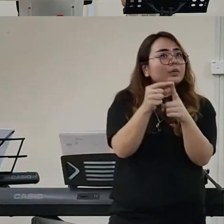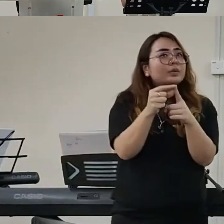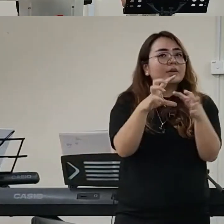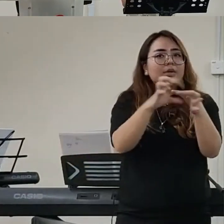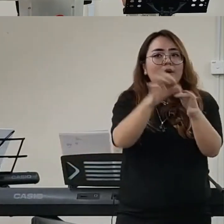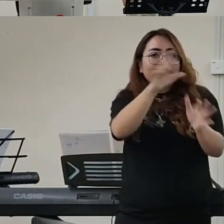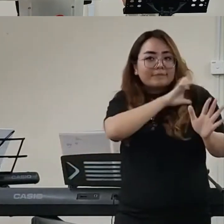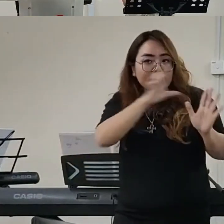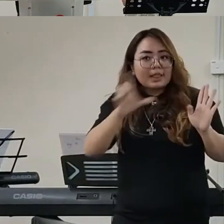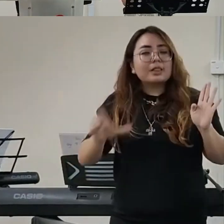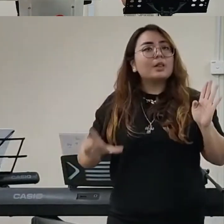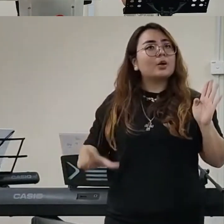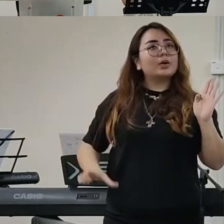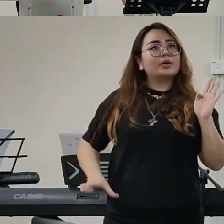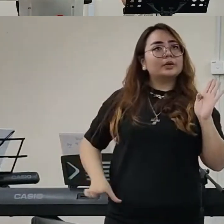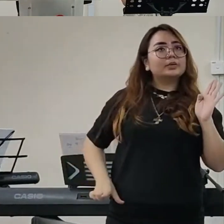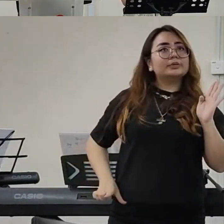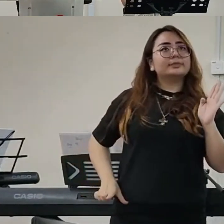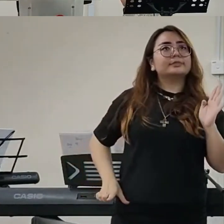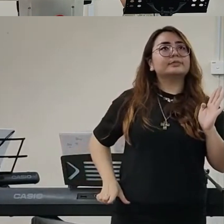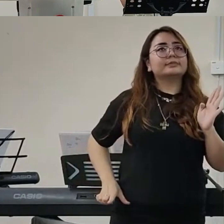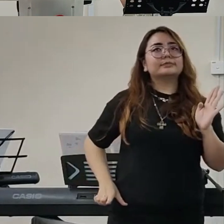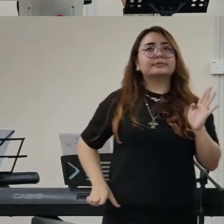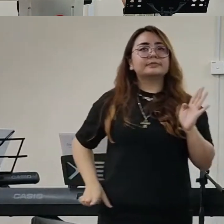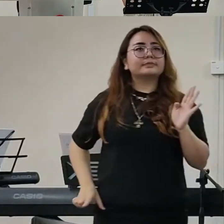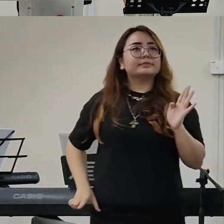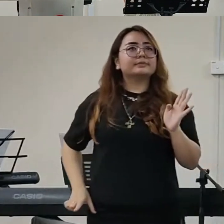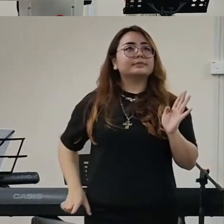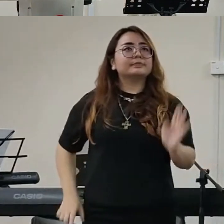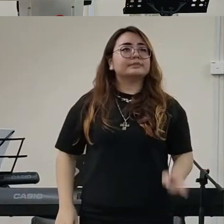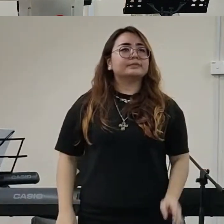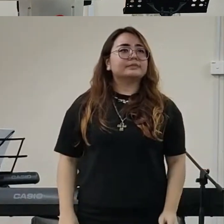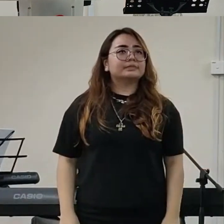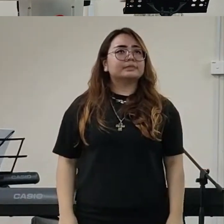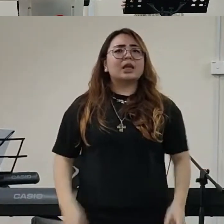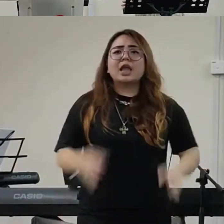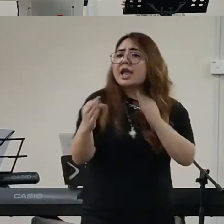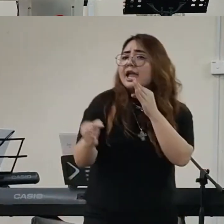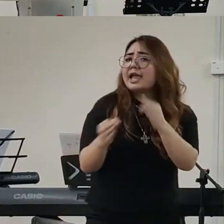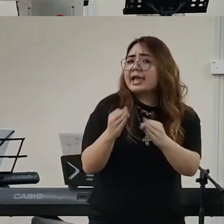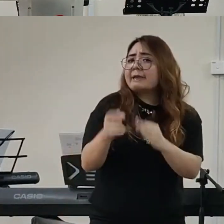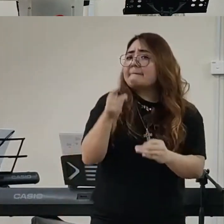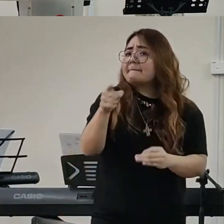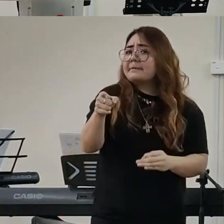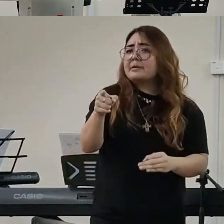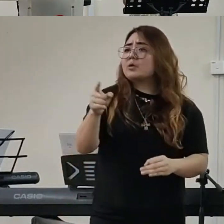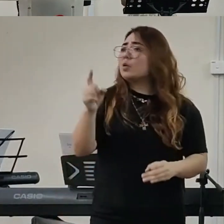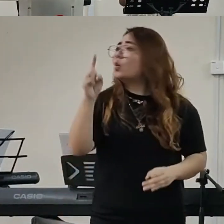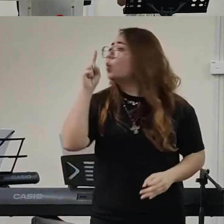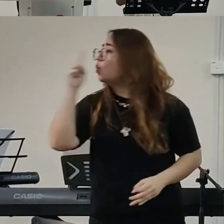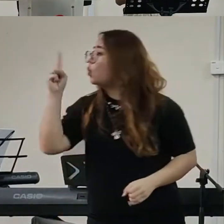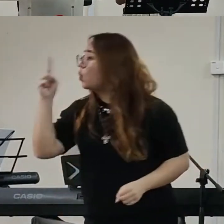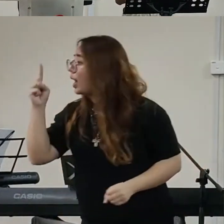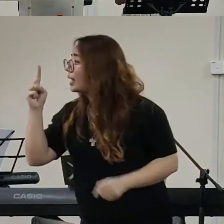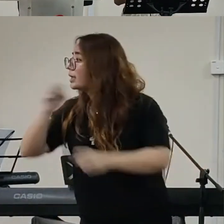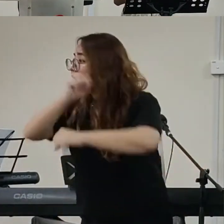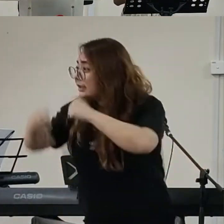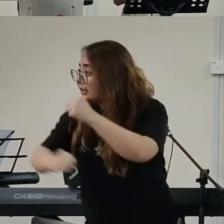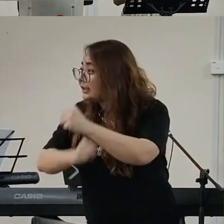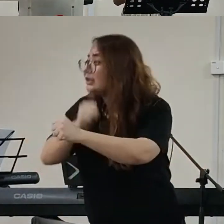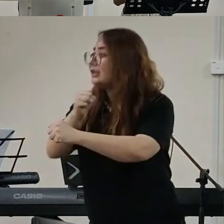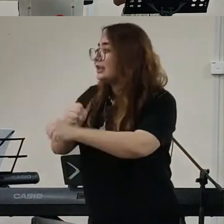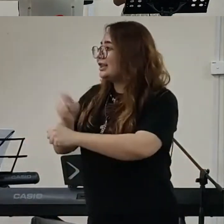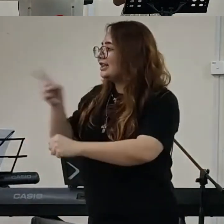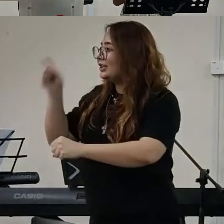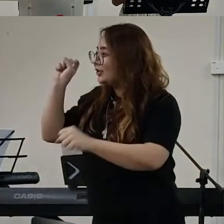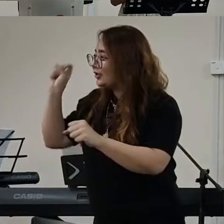的要听耶和华的话。 And I will confidently say, if you have been a Christian for 1 year plus, it's time for